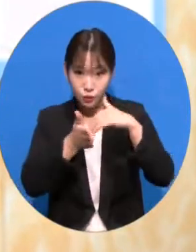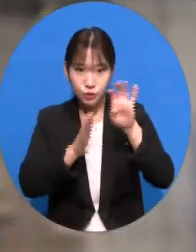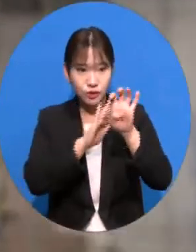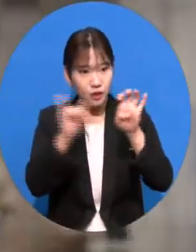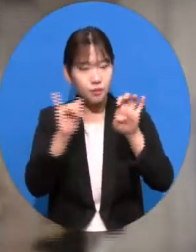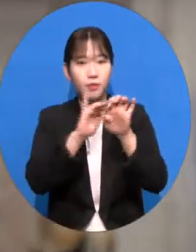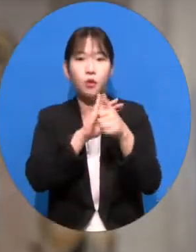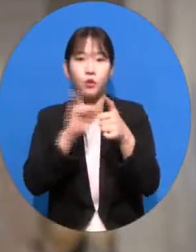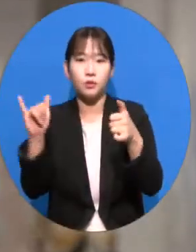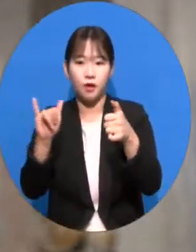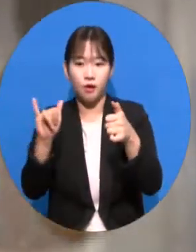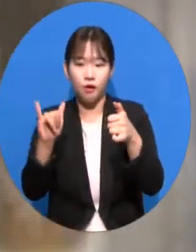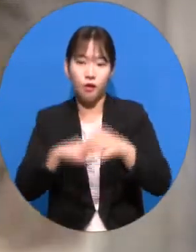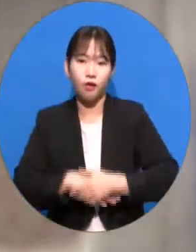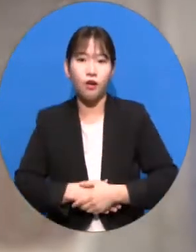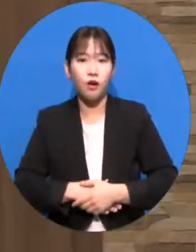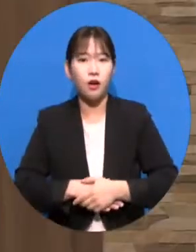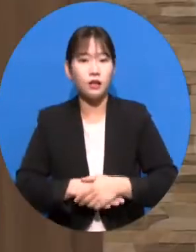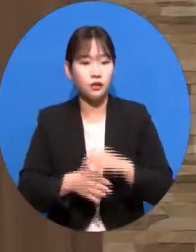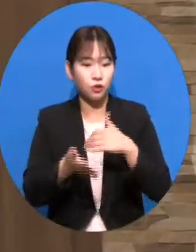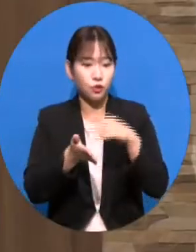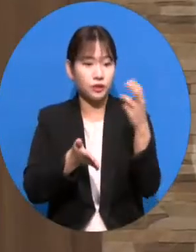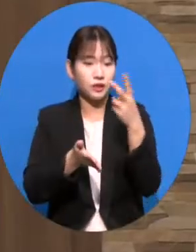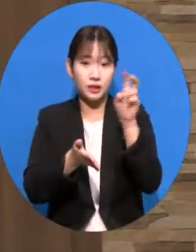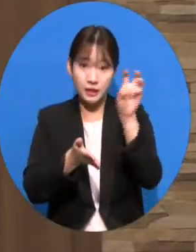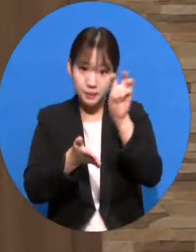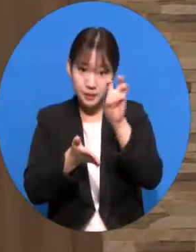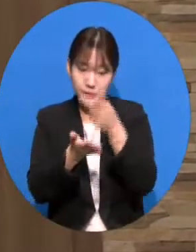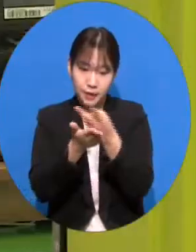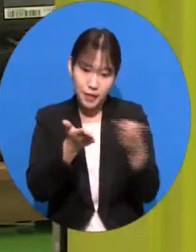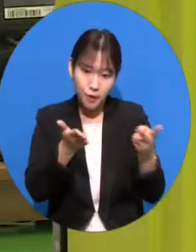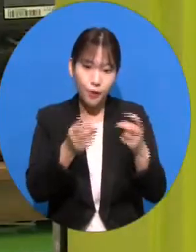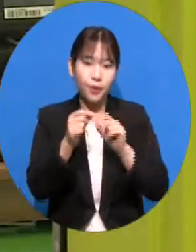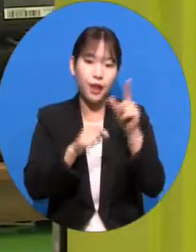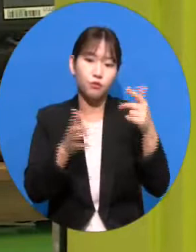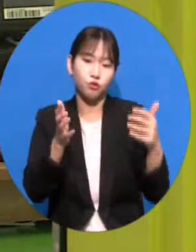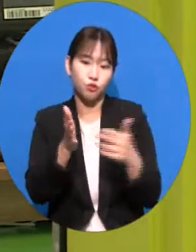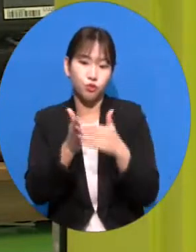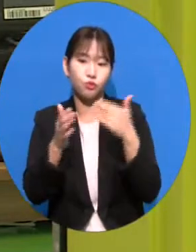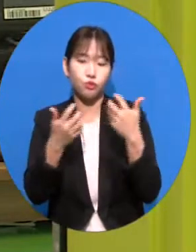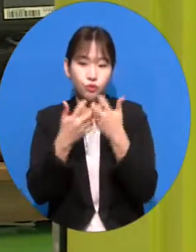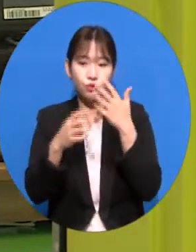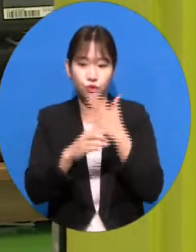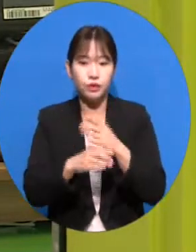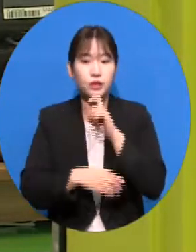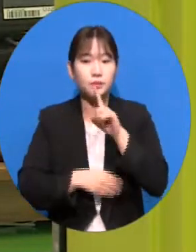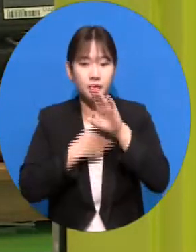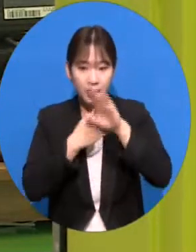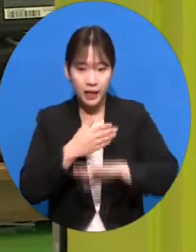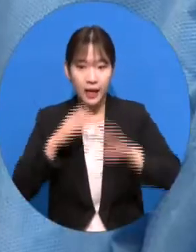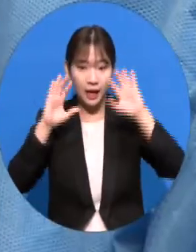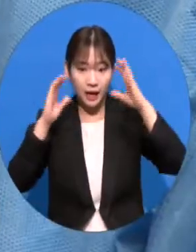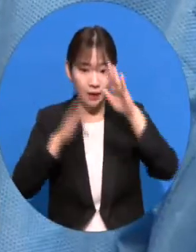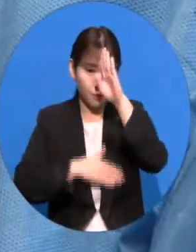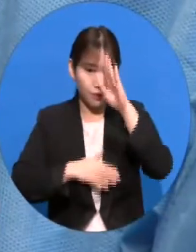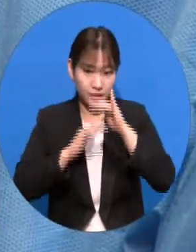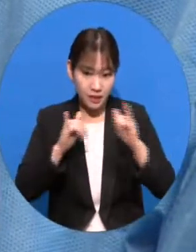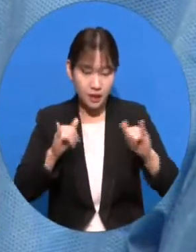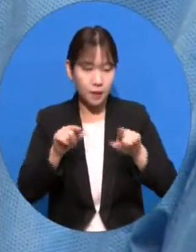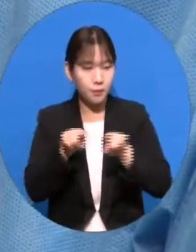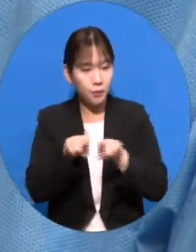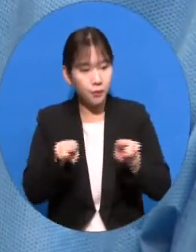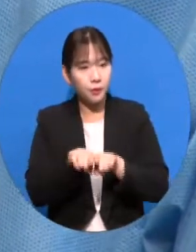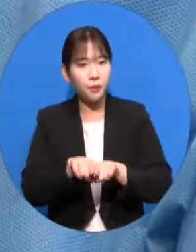50명. 30여 개 입원 병상도 대부분 찼습니다. 11세 이하 소아 환자의 경우 보통 감염